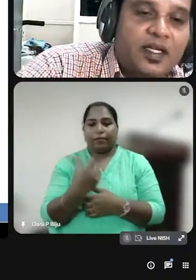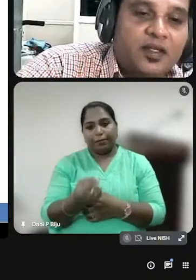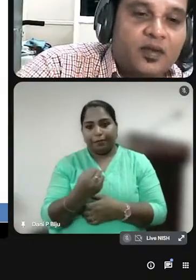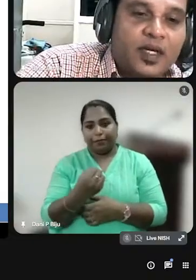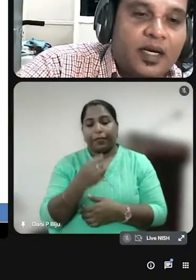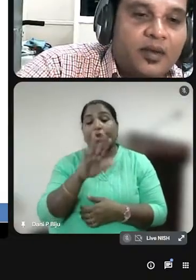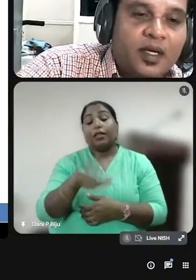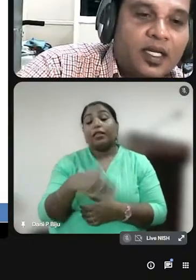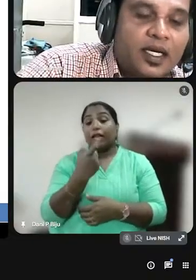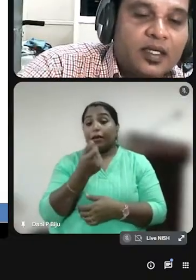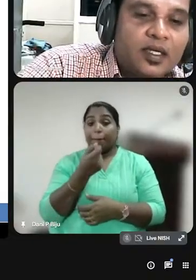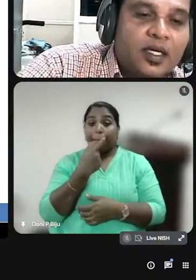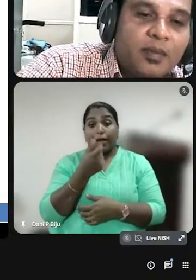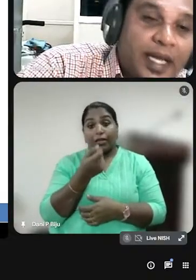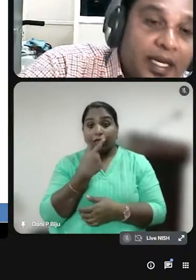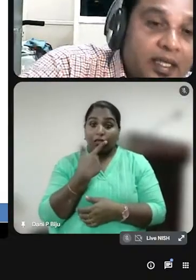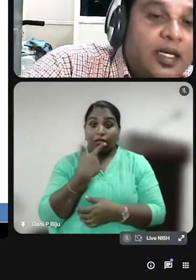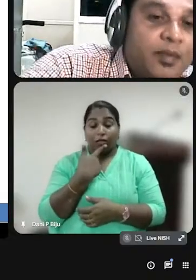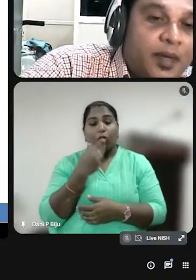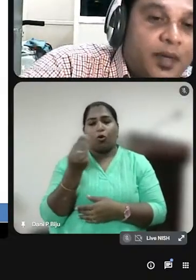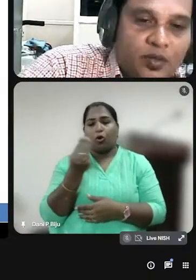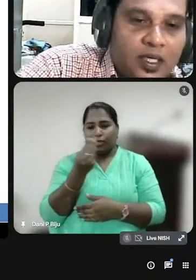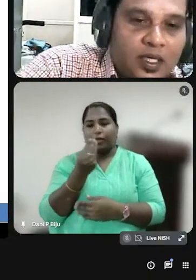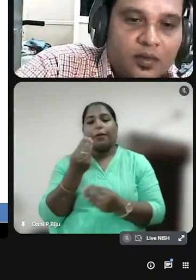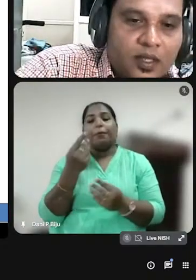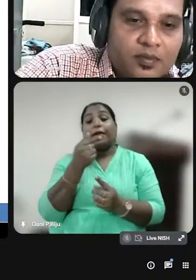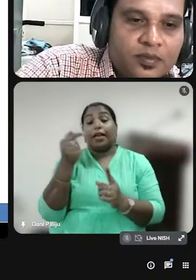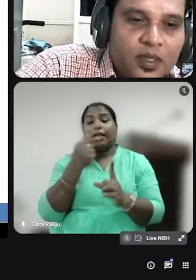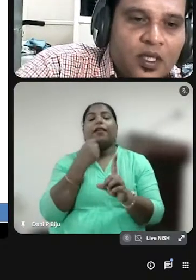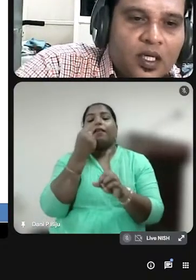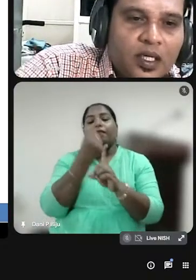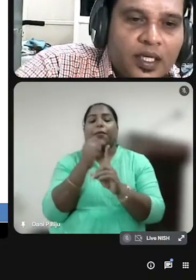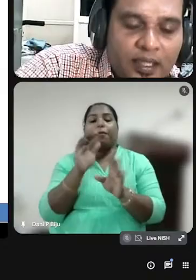സൈഡ് ഇഫക്റ്റ് കൊണ്ടുവരാം. അതായത് മരുന്നിന്റെ